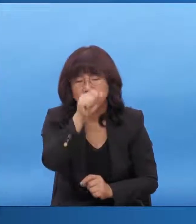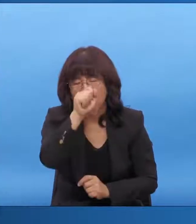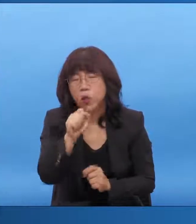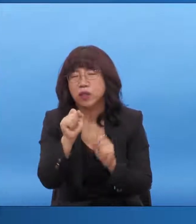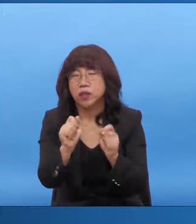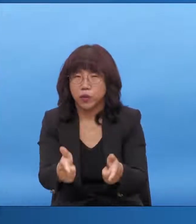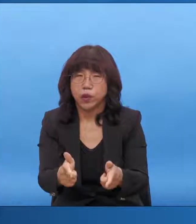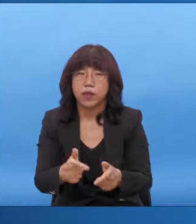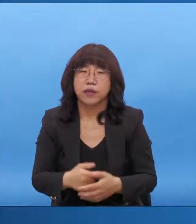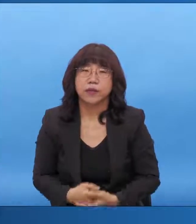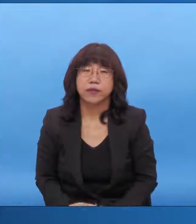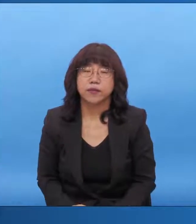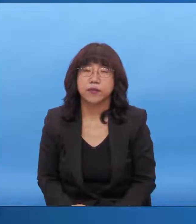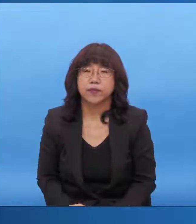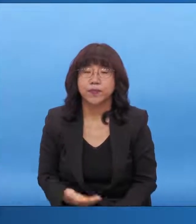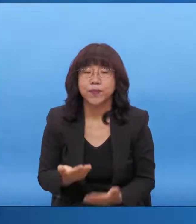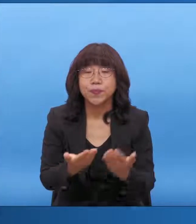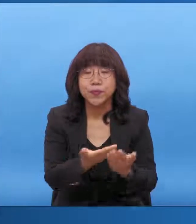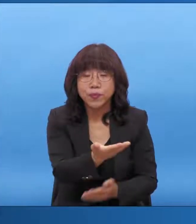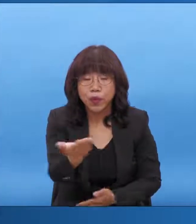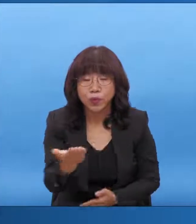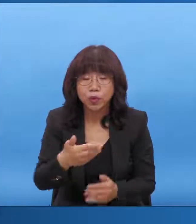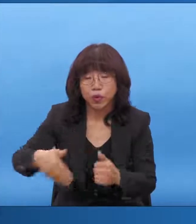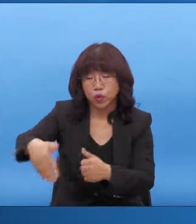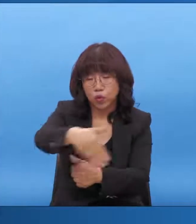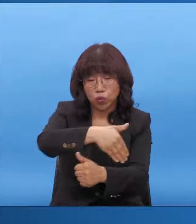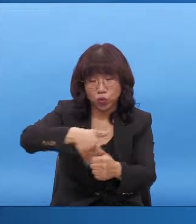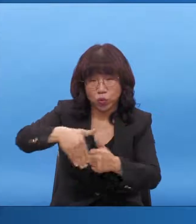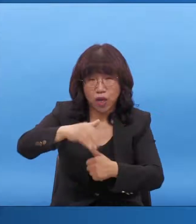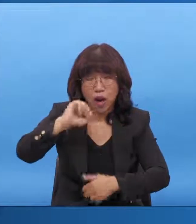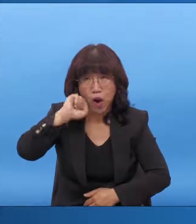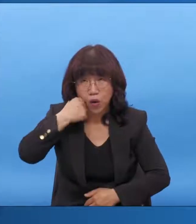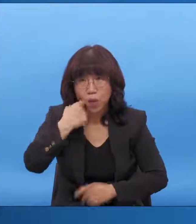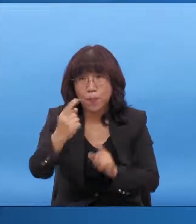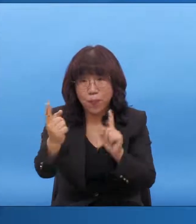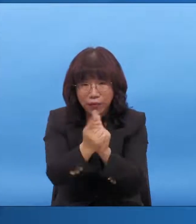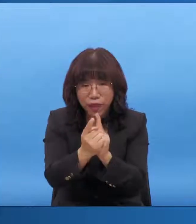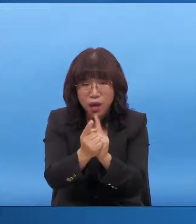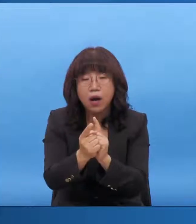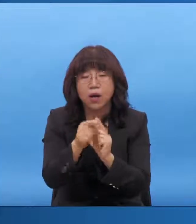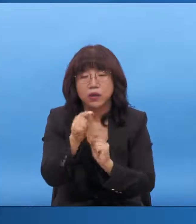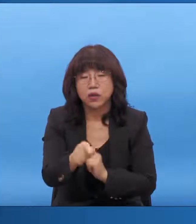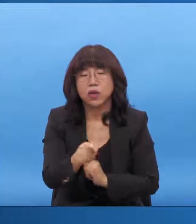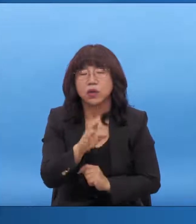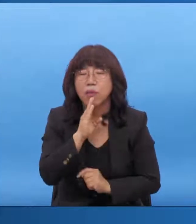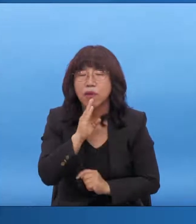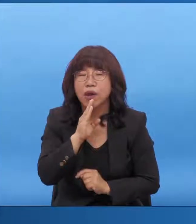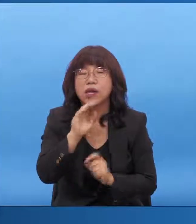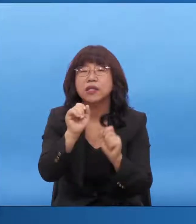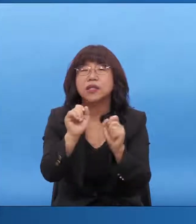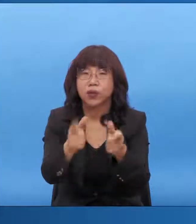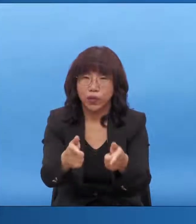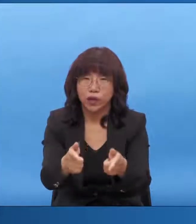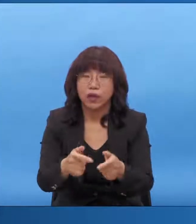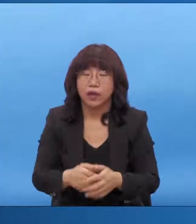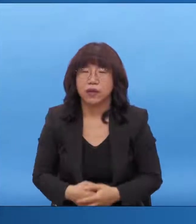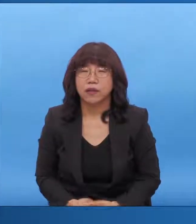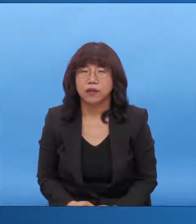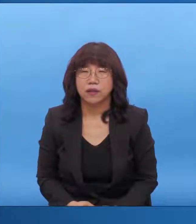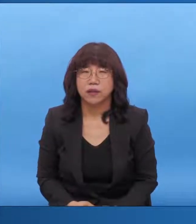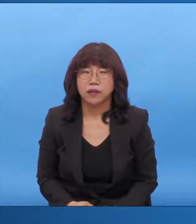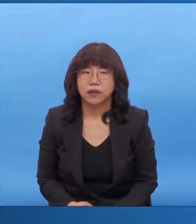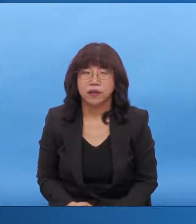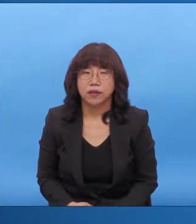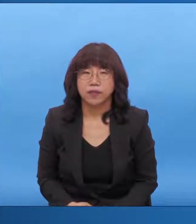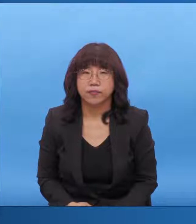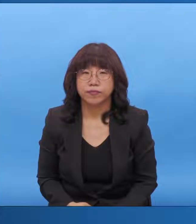are opportunities. 여러분 주위에 어려움이 들어닥쳤다. 그게 기회입니다. Again, difficulties around you, surrounding you, those are opportunities. 이건